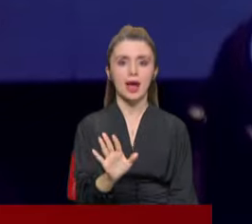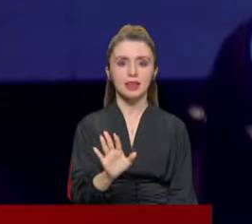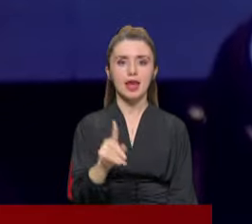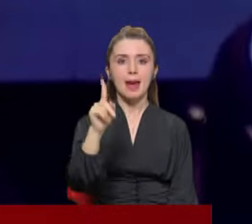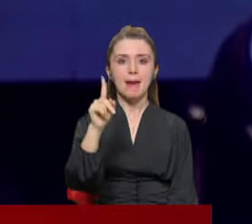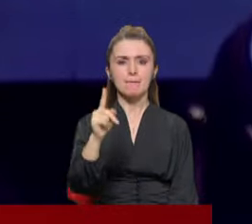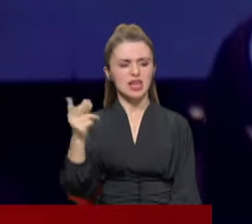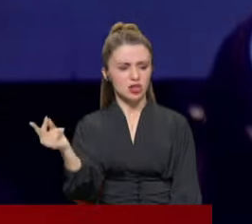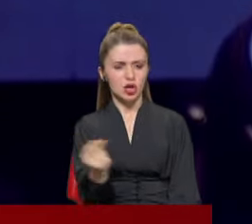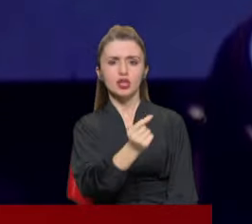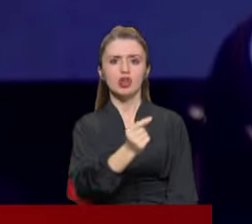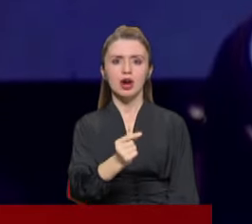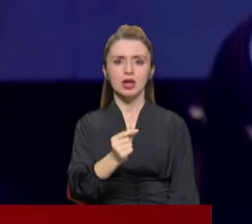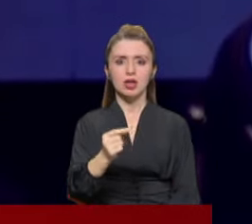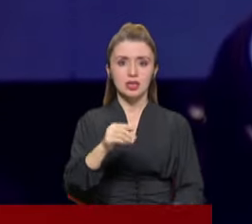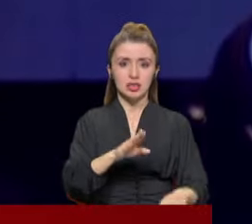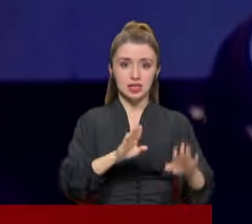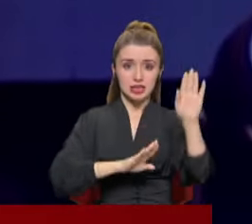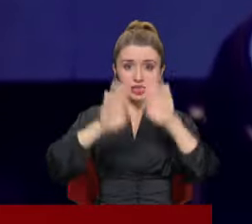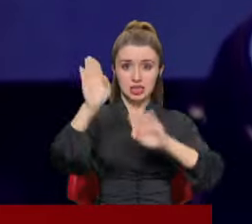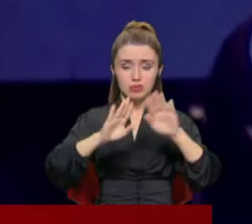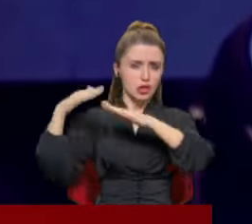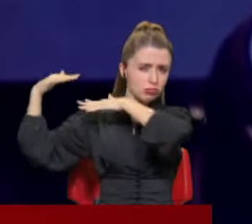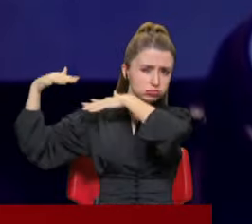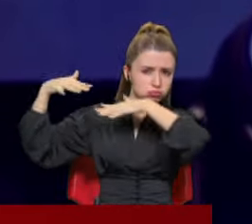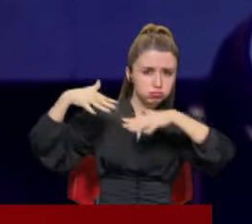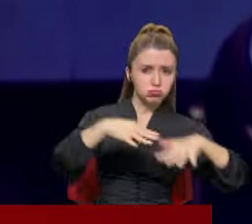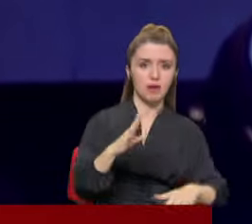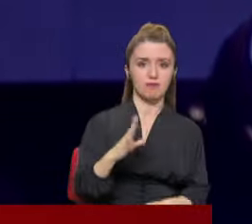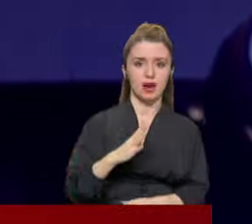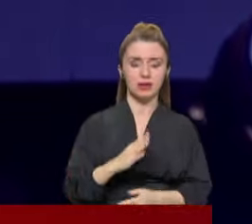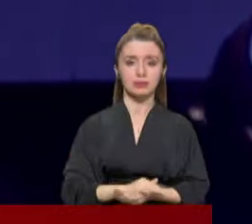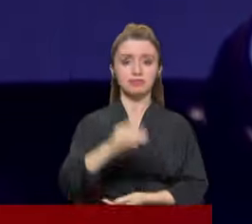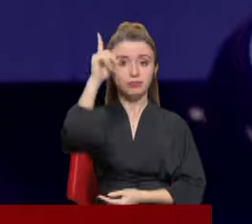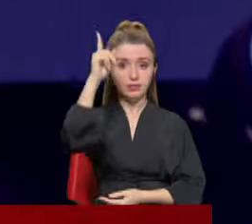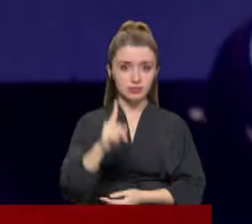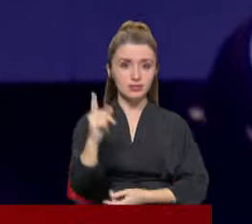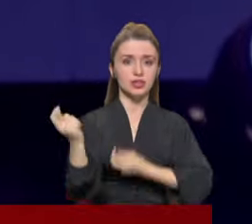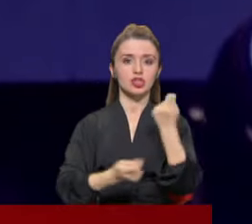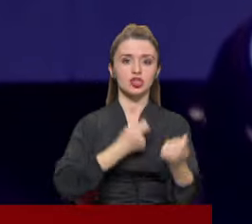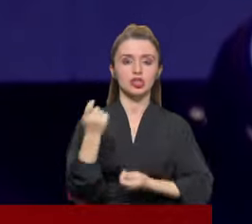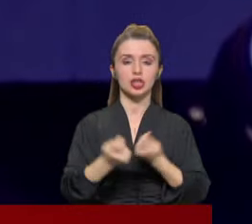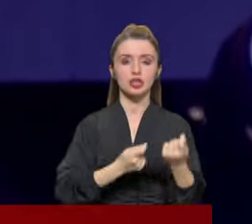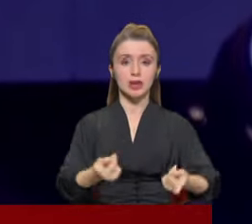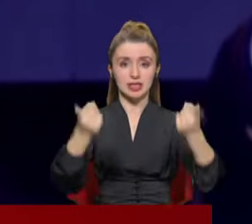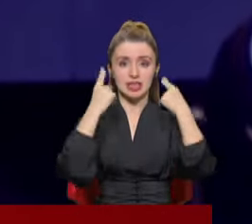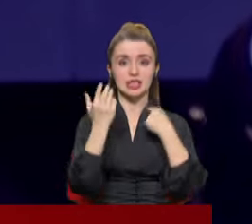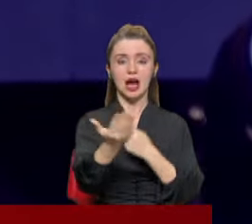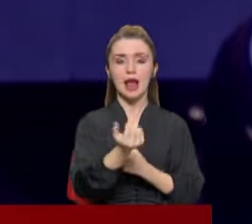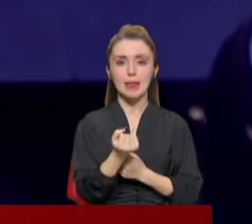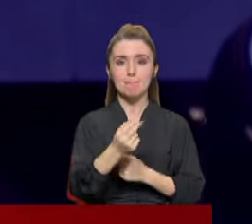bir kaçak ve sığınmacı istilasıyla karşı karşıyayız. İlk adımı yetkiyi